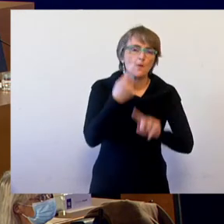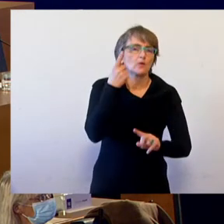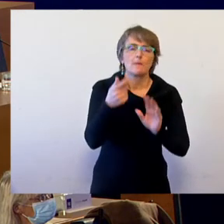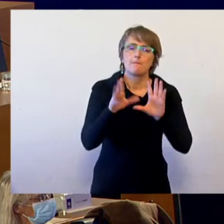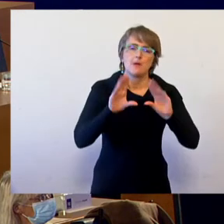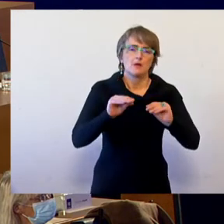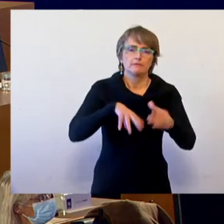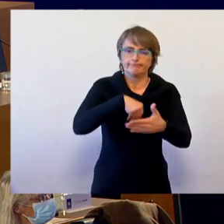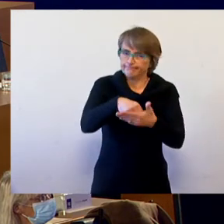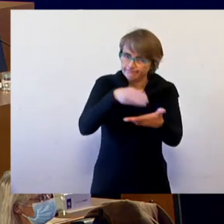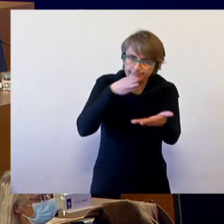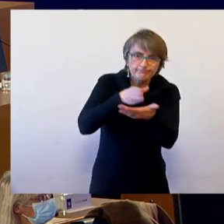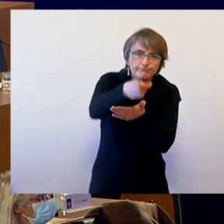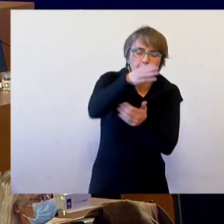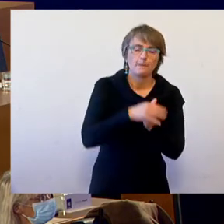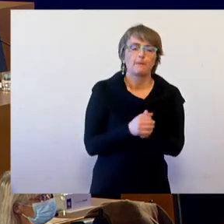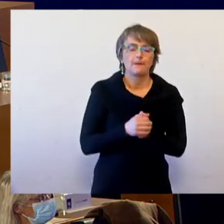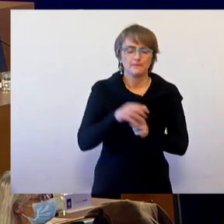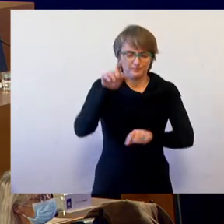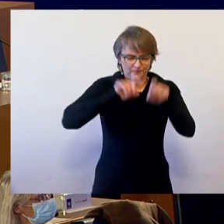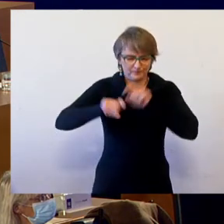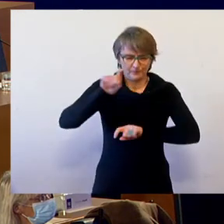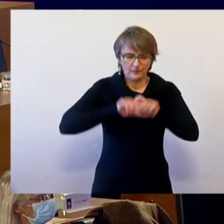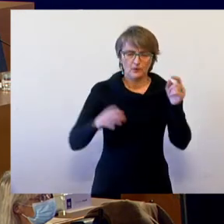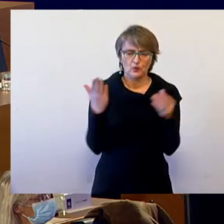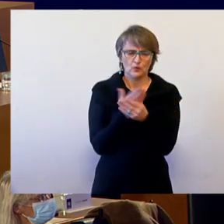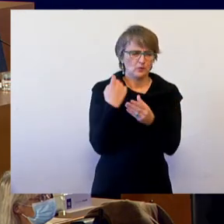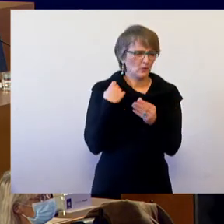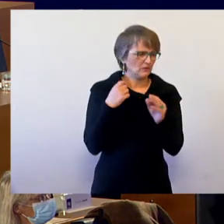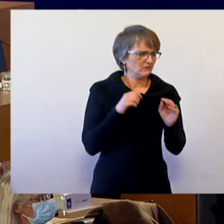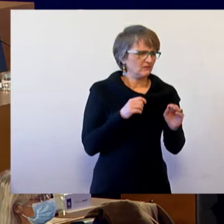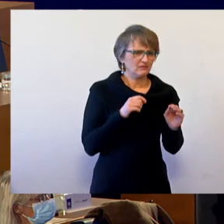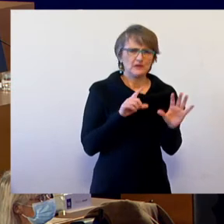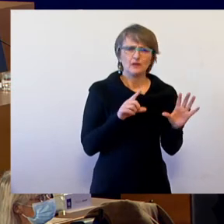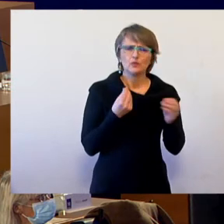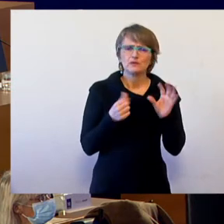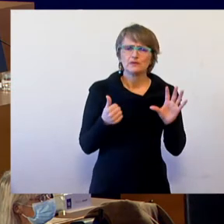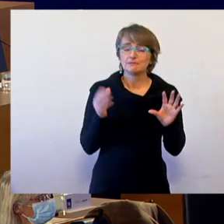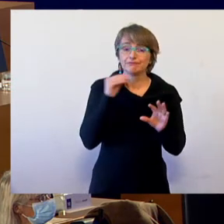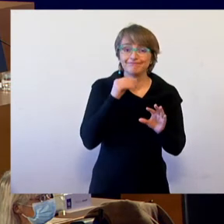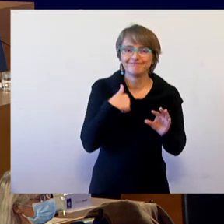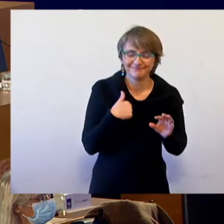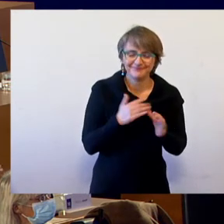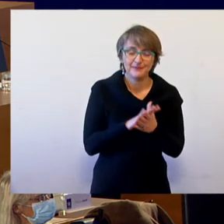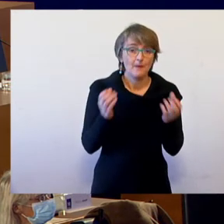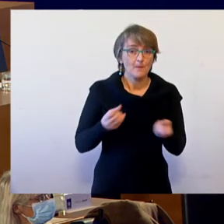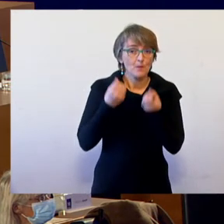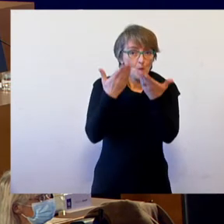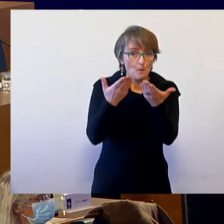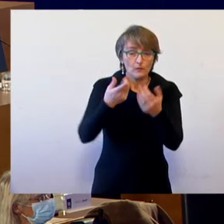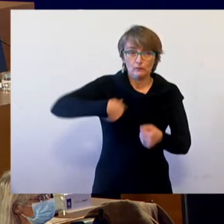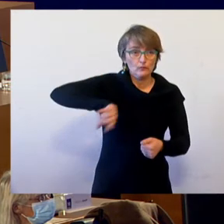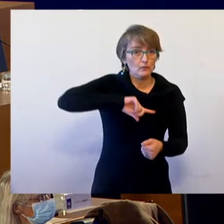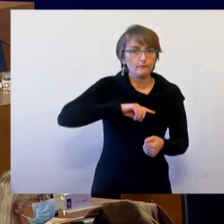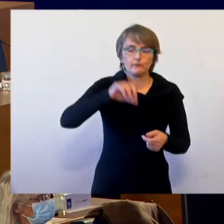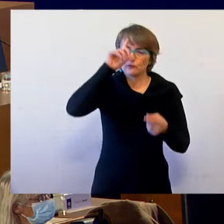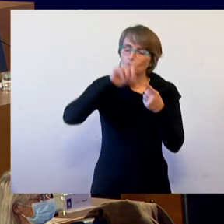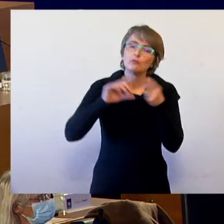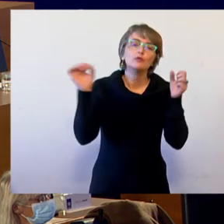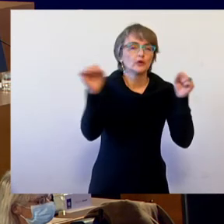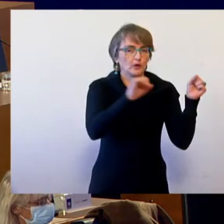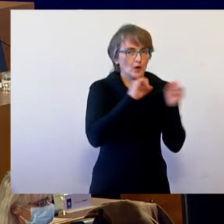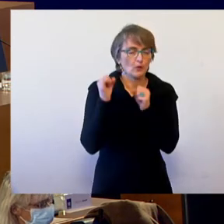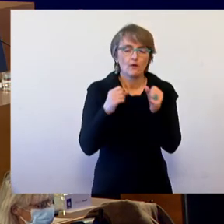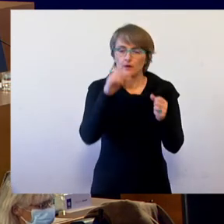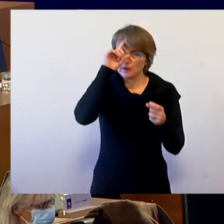Pour en revenir à la délibération numéro 7, 6, je ne sais plus, je vous propose donc d'approuver le principe de cession des